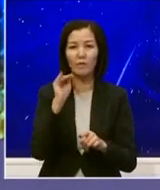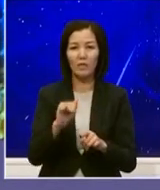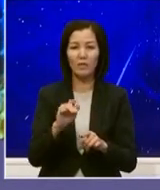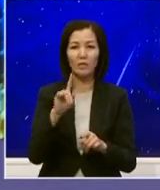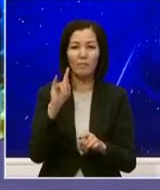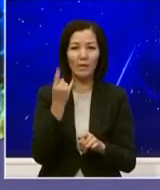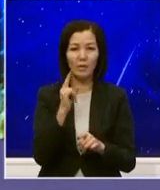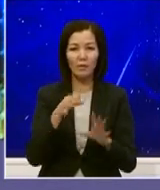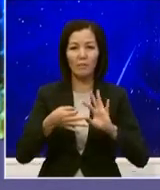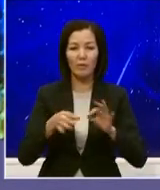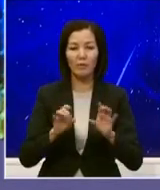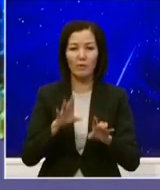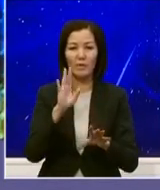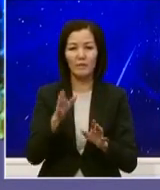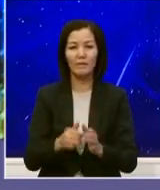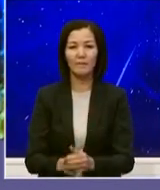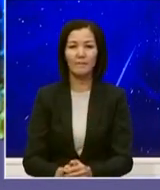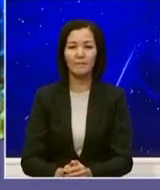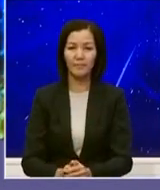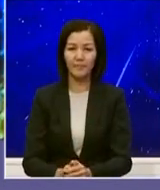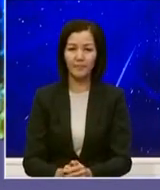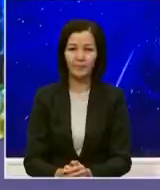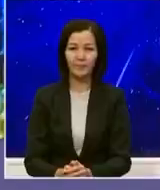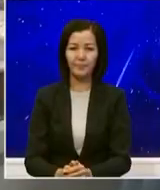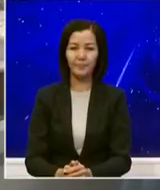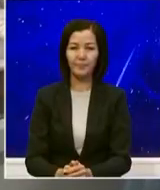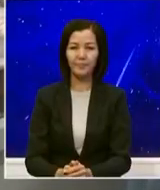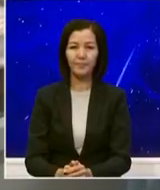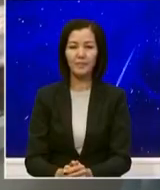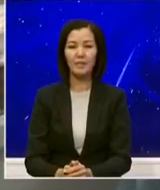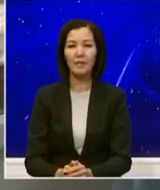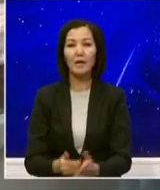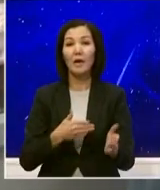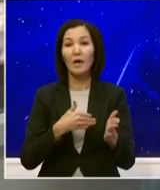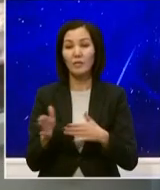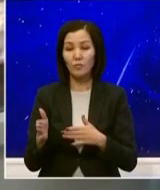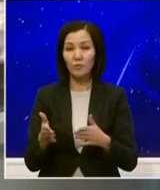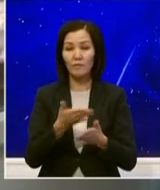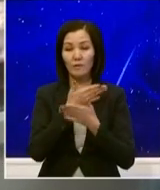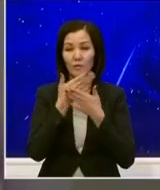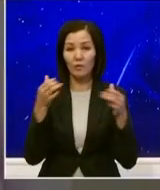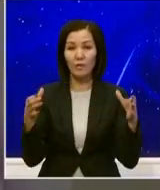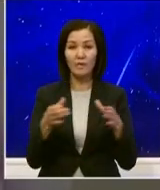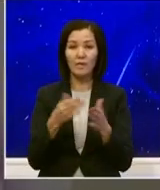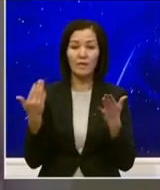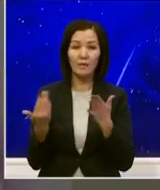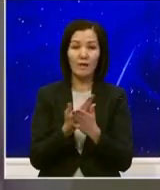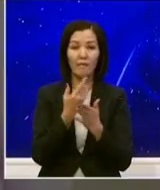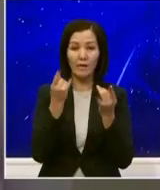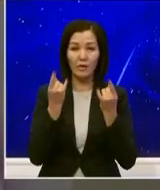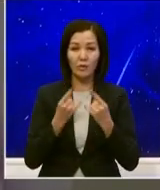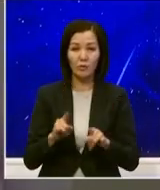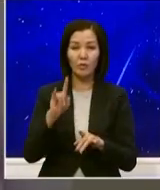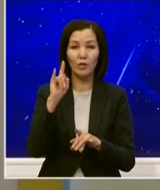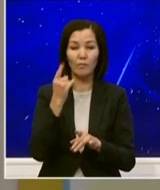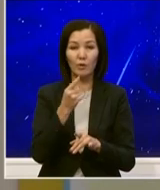малышей. Подробности у Гульмиры Тимиргалиевой. Отсутствие отделения патологии для новорожденных для многопрофильной клинической